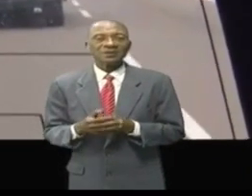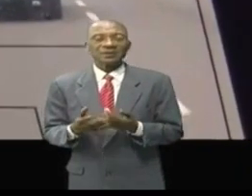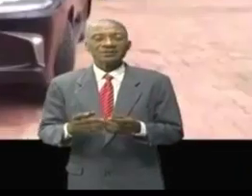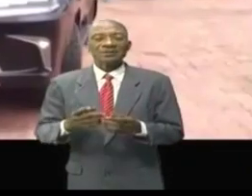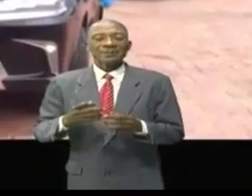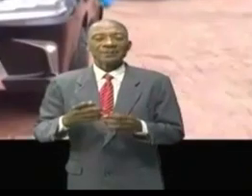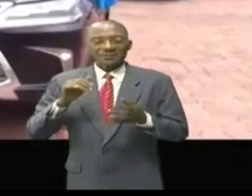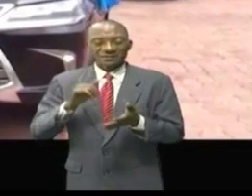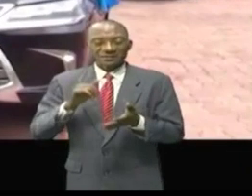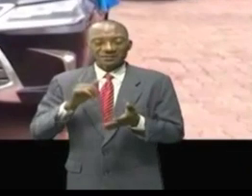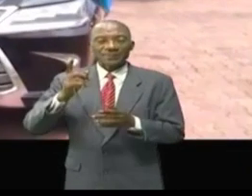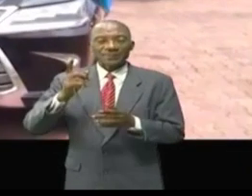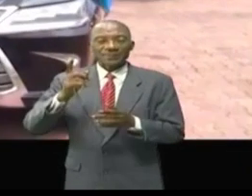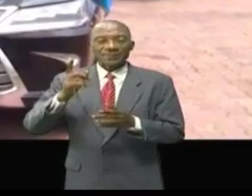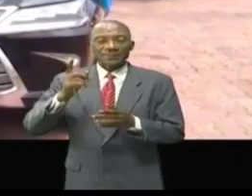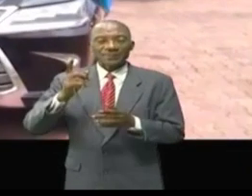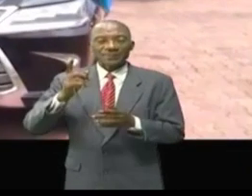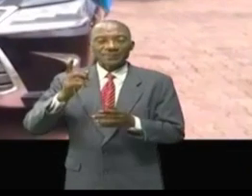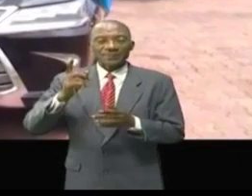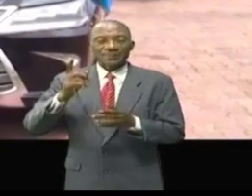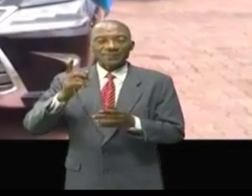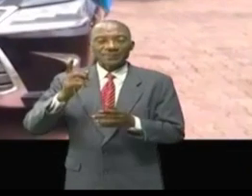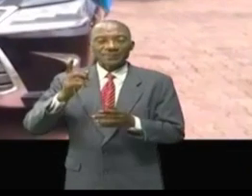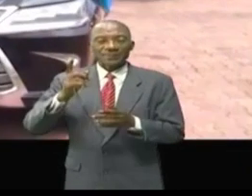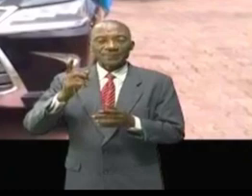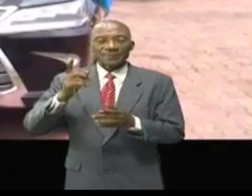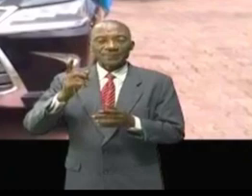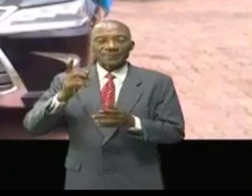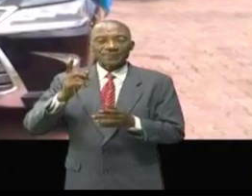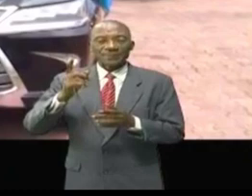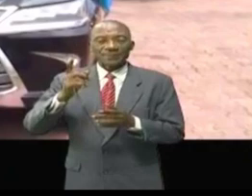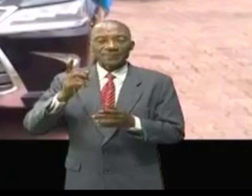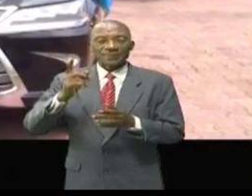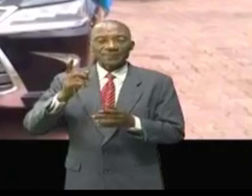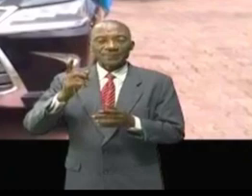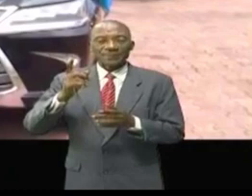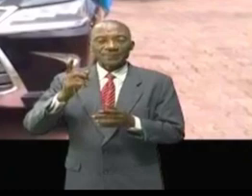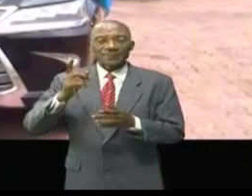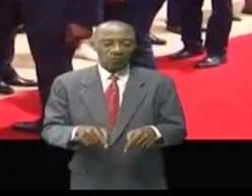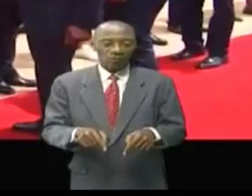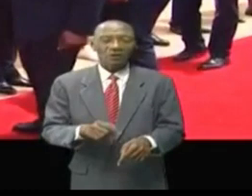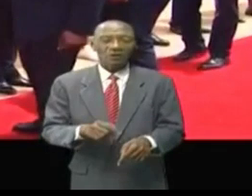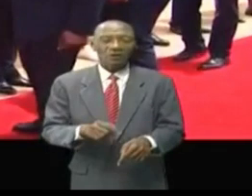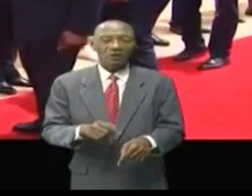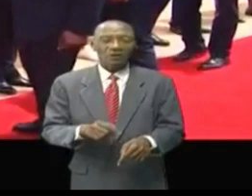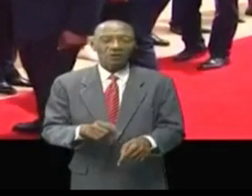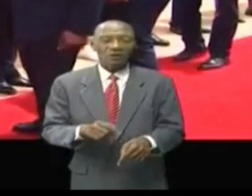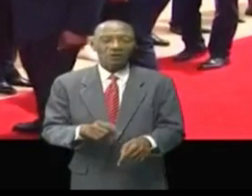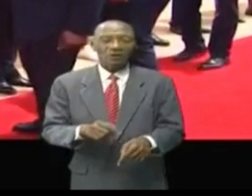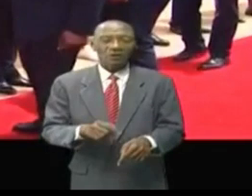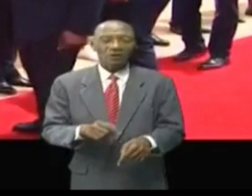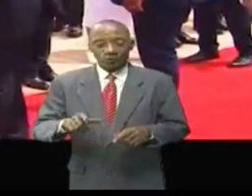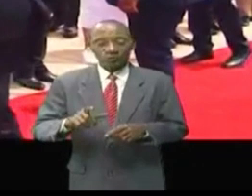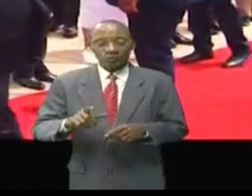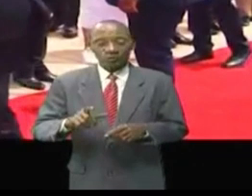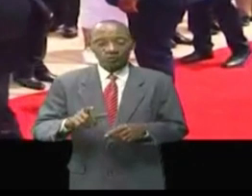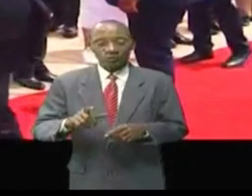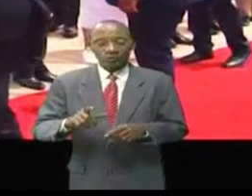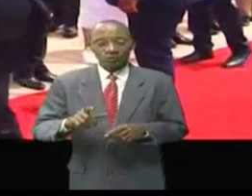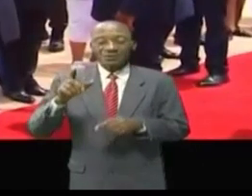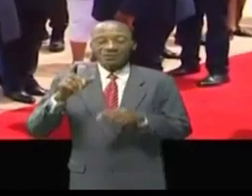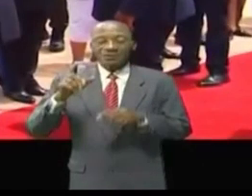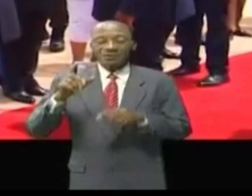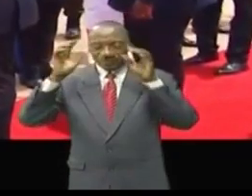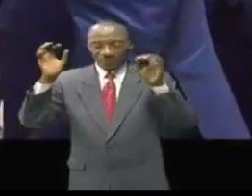officielle. C'est peu après midi ce lundi que William Ruto a quitté Kinshasa, raccompagné au pied de